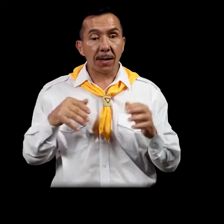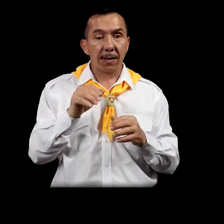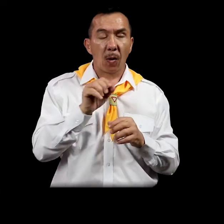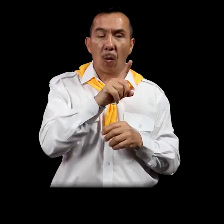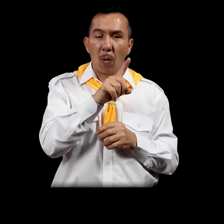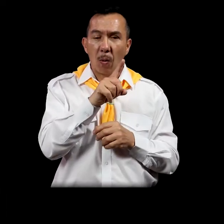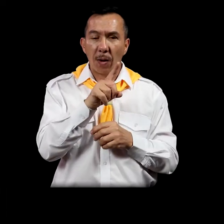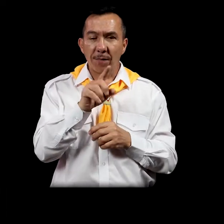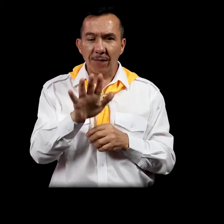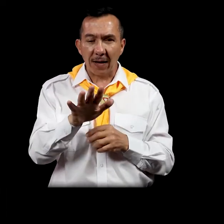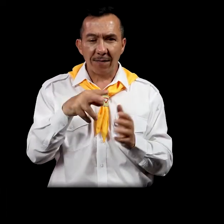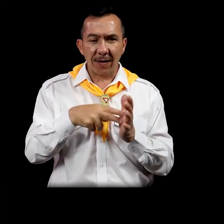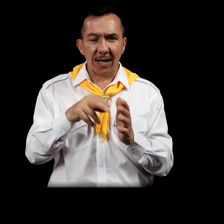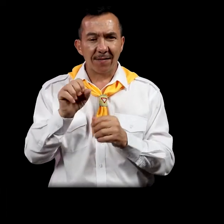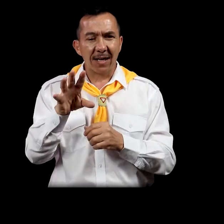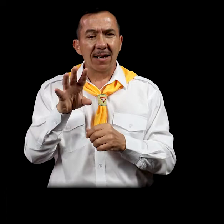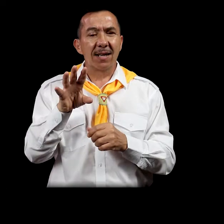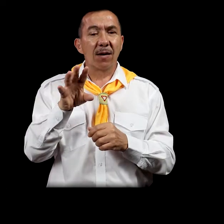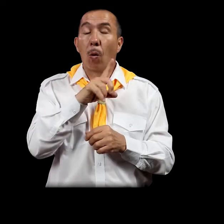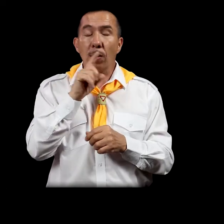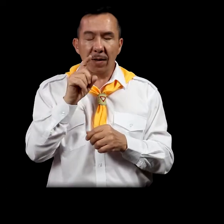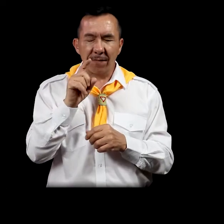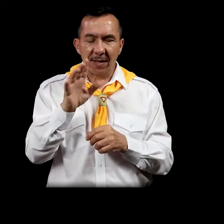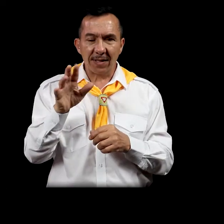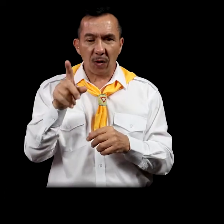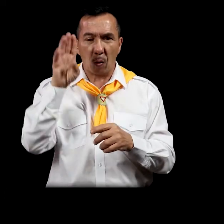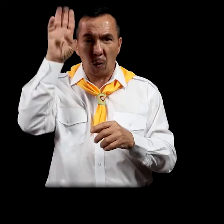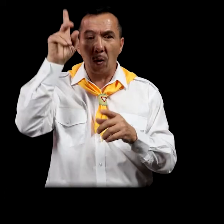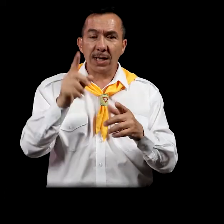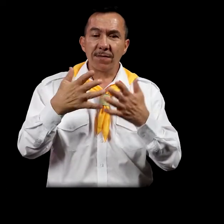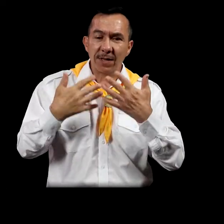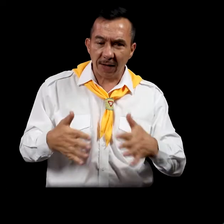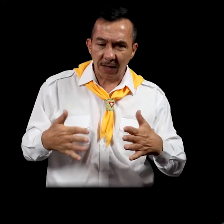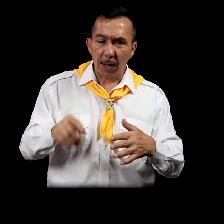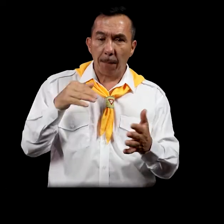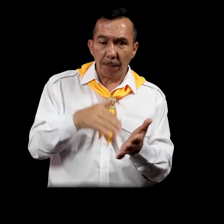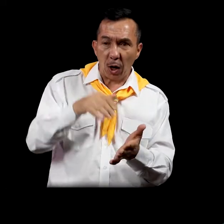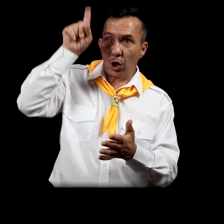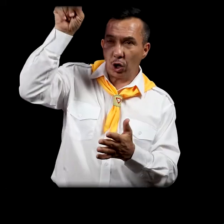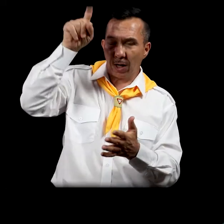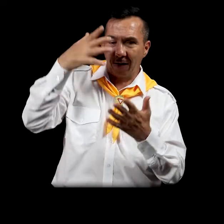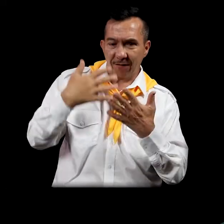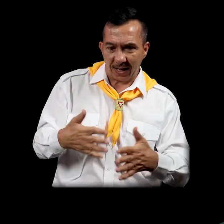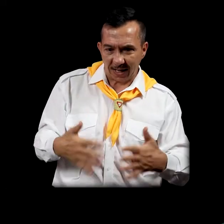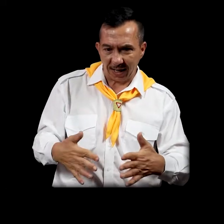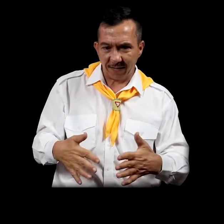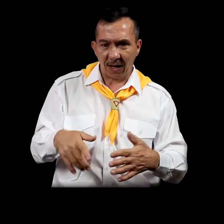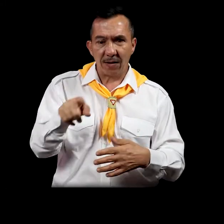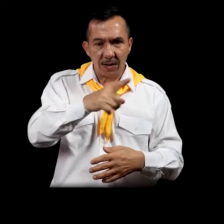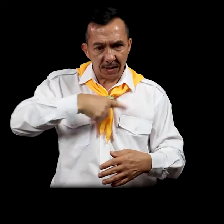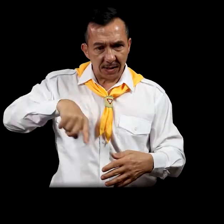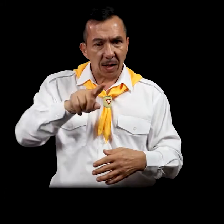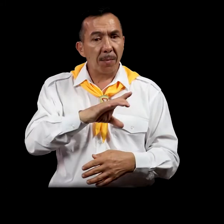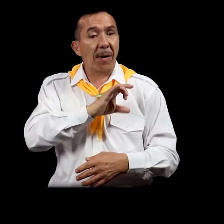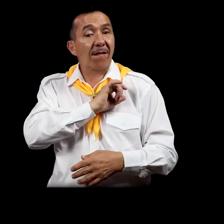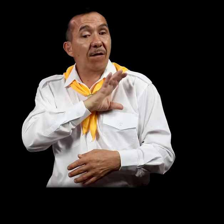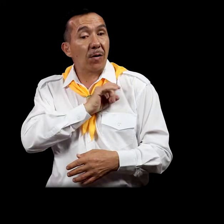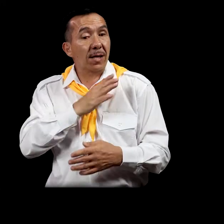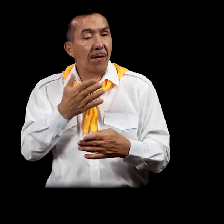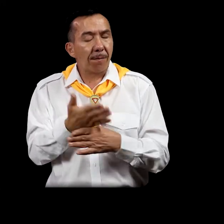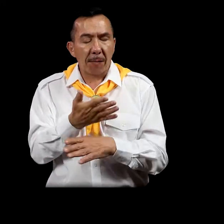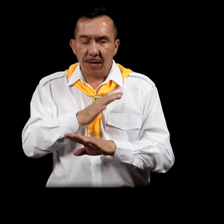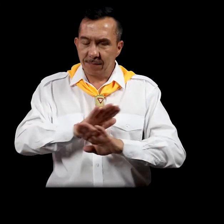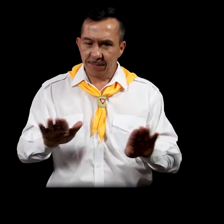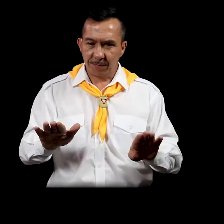vers 5. God vergewe, maar by u is vergewing dat u gevrees